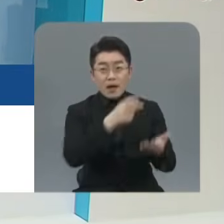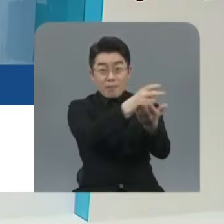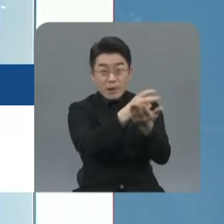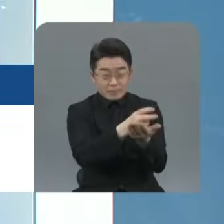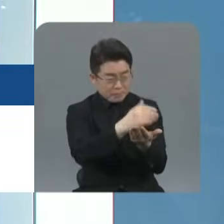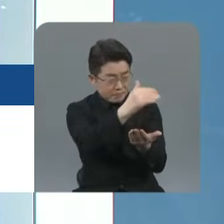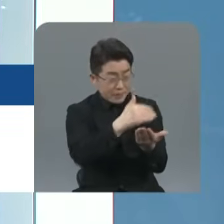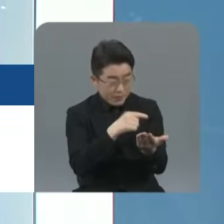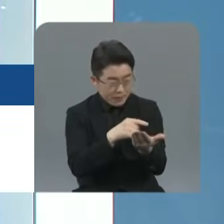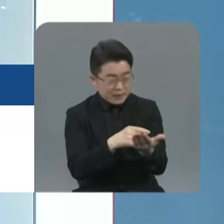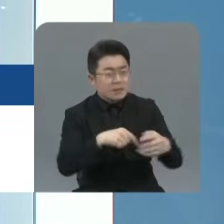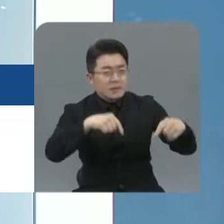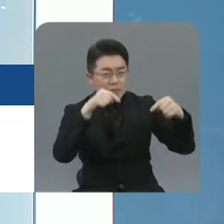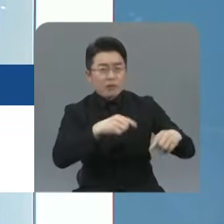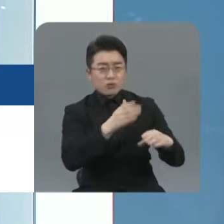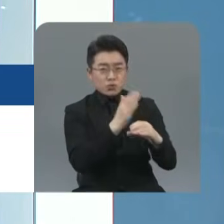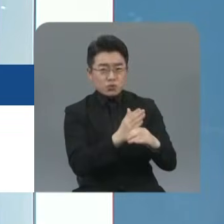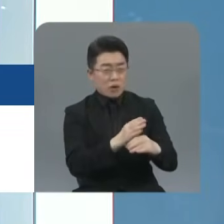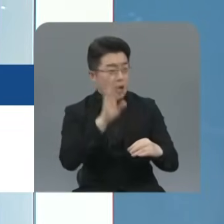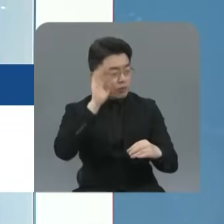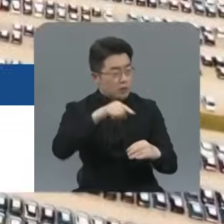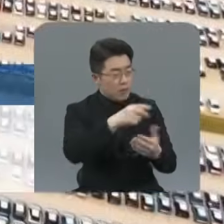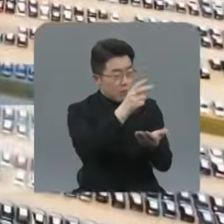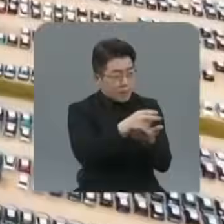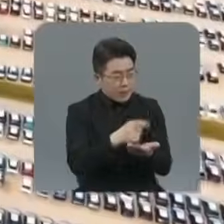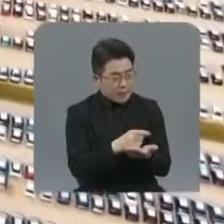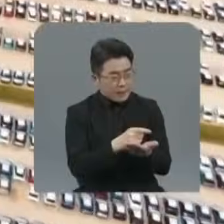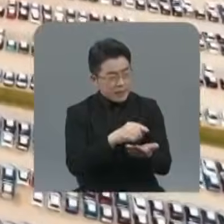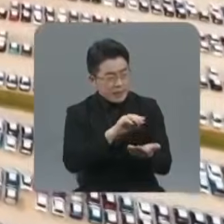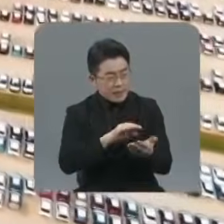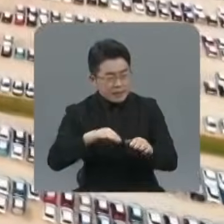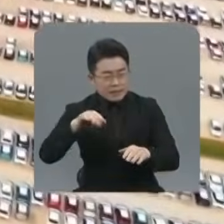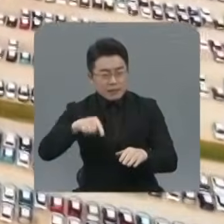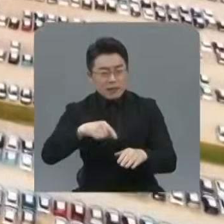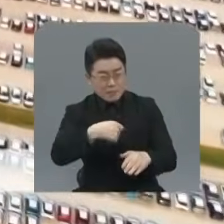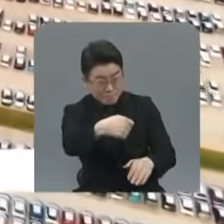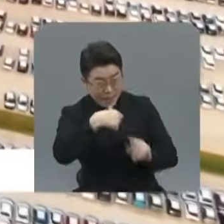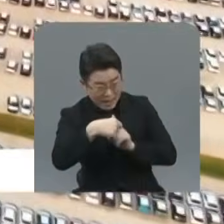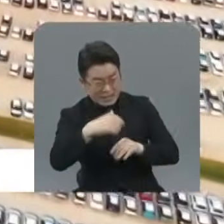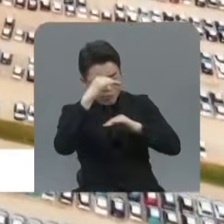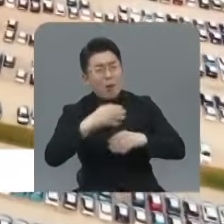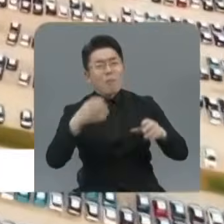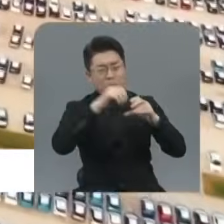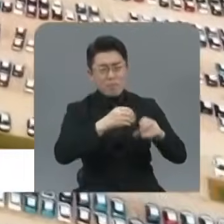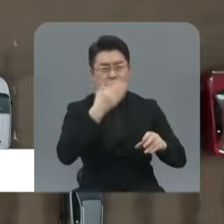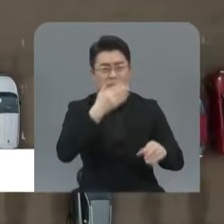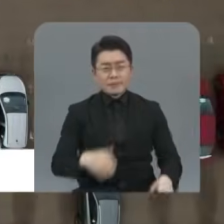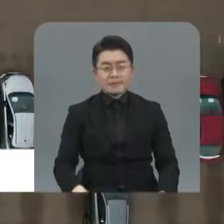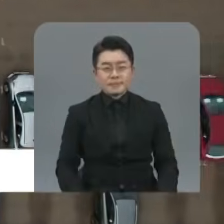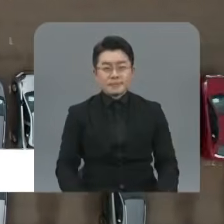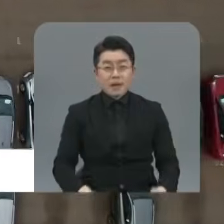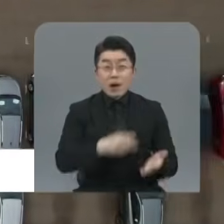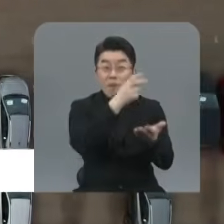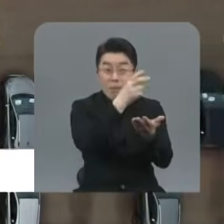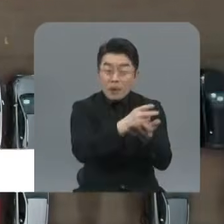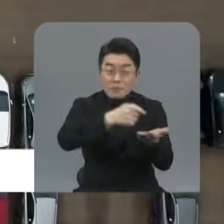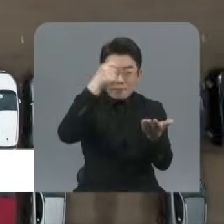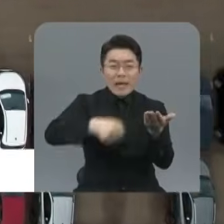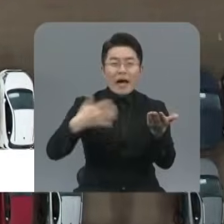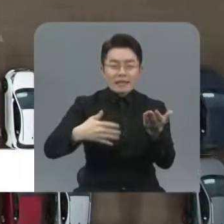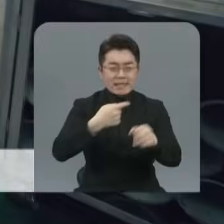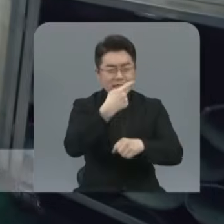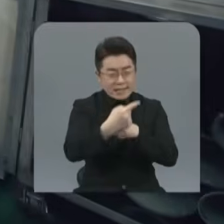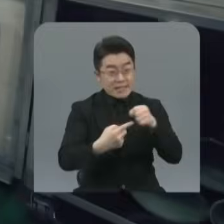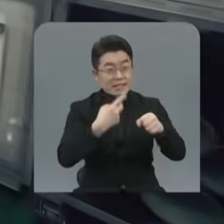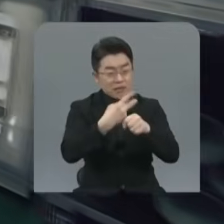해나가기 때문에 그런 과정에서 이제 이게 변화가 될 수 있거든요. 최종 입법까지는 1, 2년이 걸리는 만큼 정부와 업계는